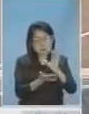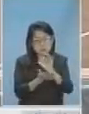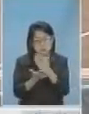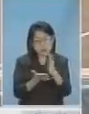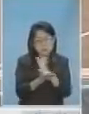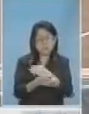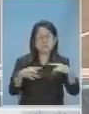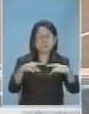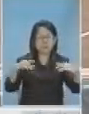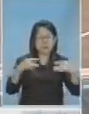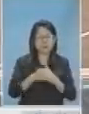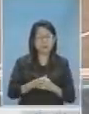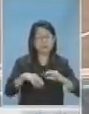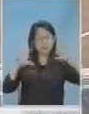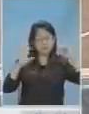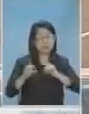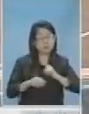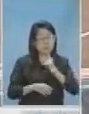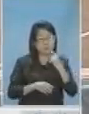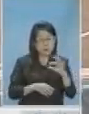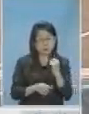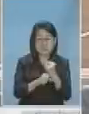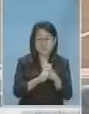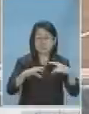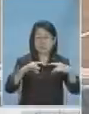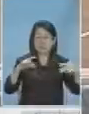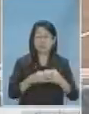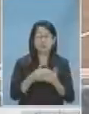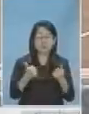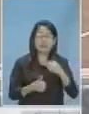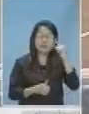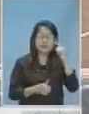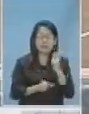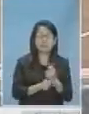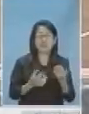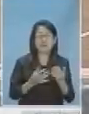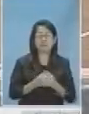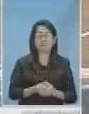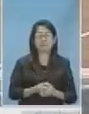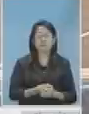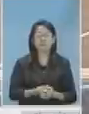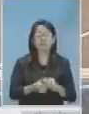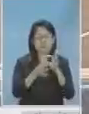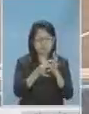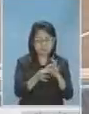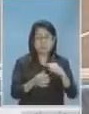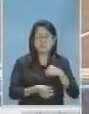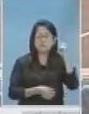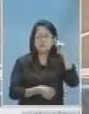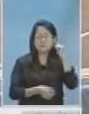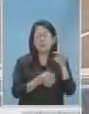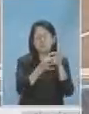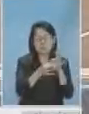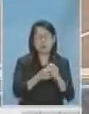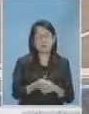บายของรัฐบาลเองนะครับแล้วจะพูดว่าอย่างไรครับท่านประธานตรงนี้เป็นสิ่งที่ผมเป็นห่วงท่านประธานเป็นห่ว